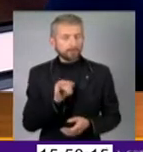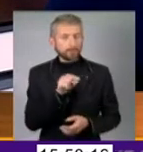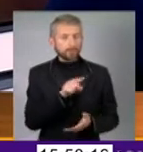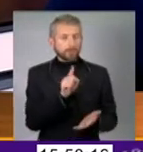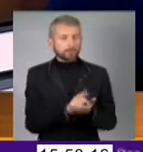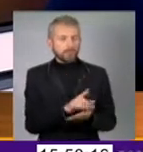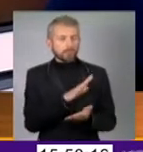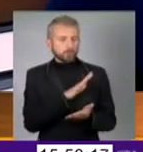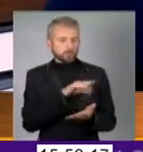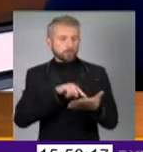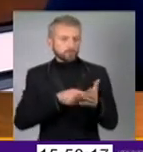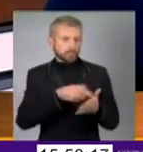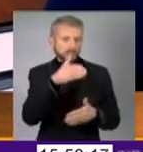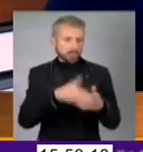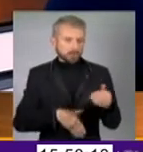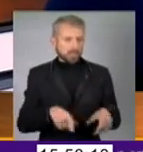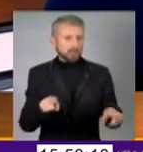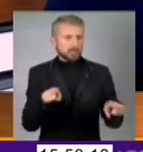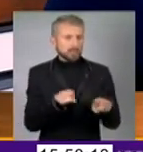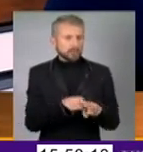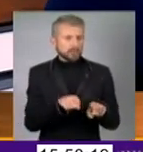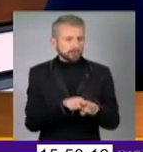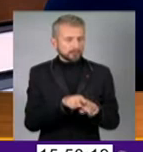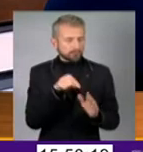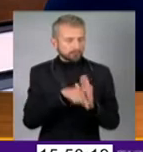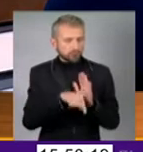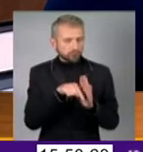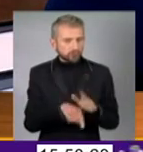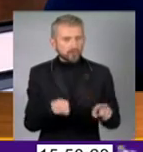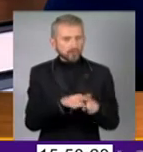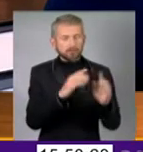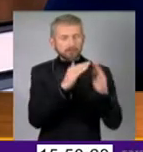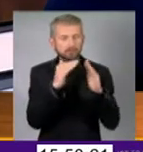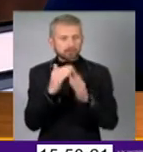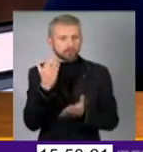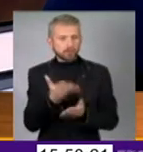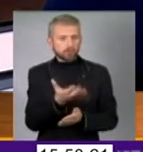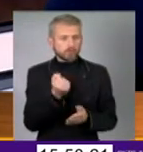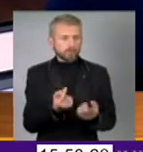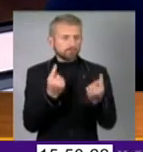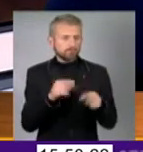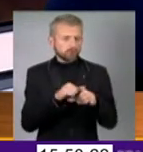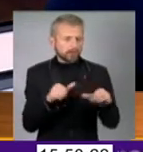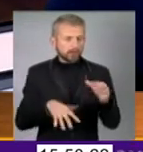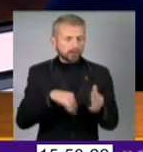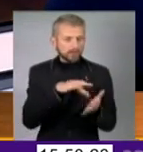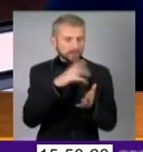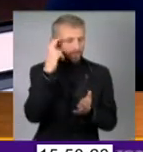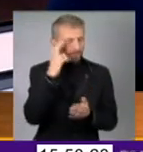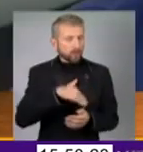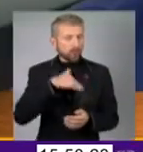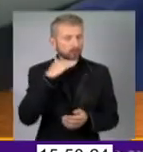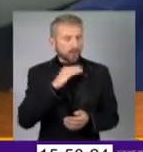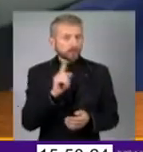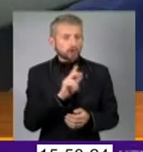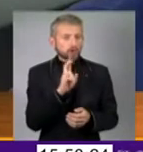бути поставлена крапка. Таких, по суті, таких приміщень, якщо брати в масштабах міста Києва, їх достатньо